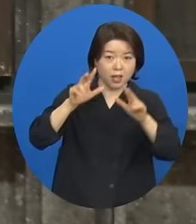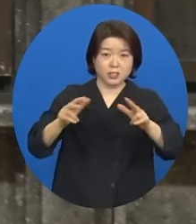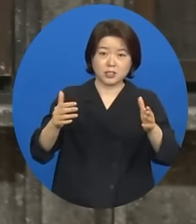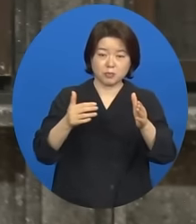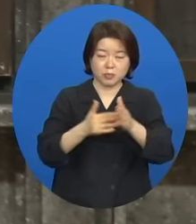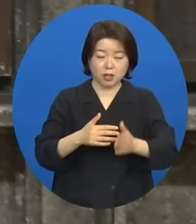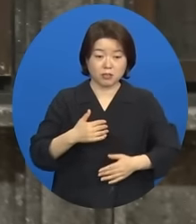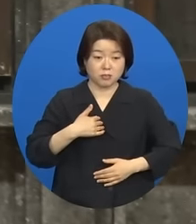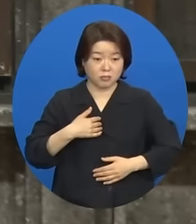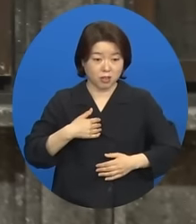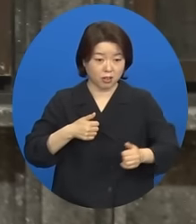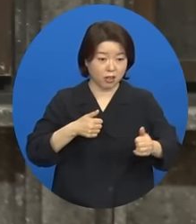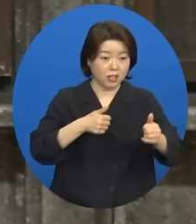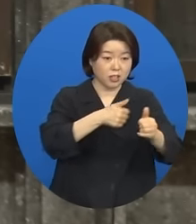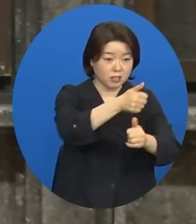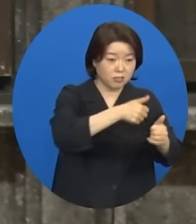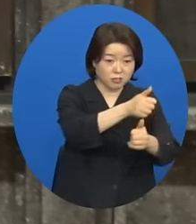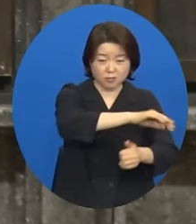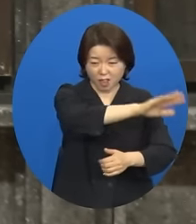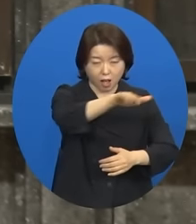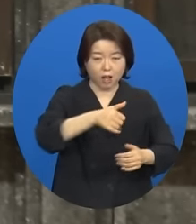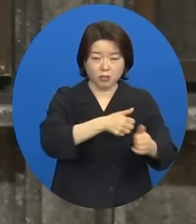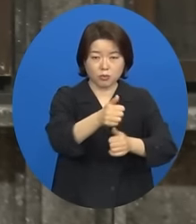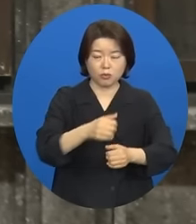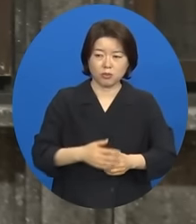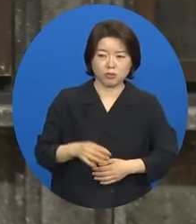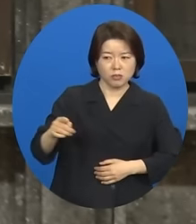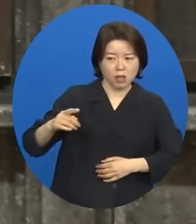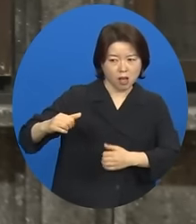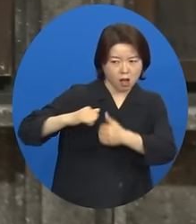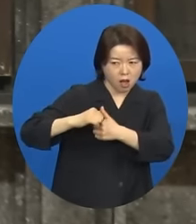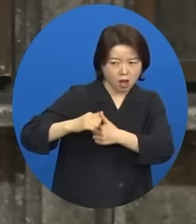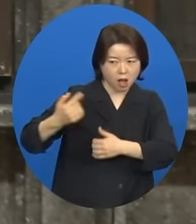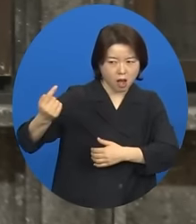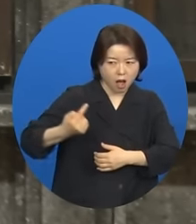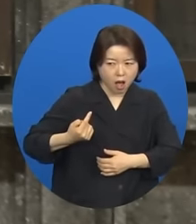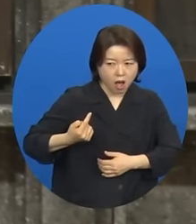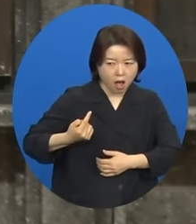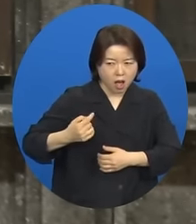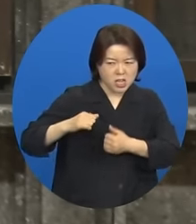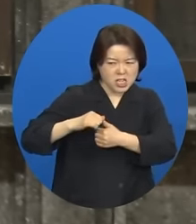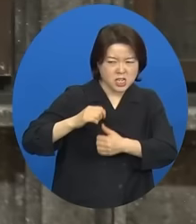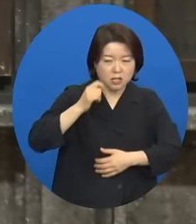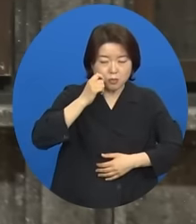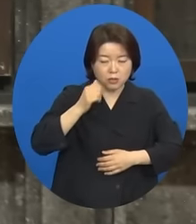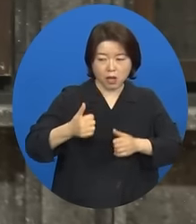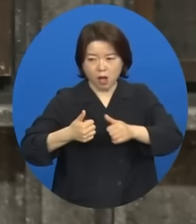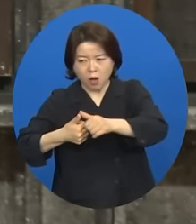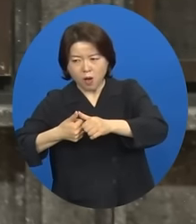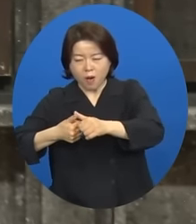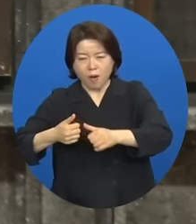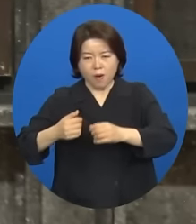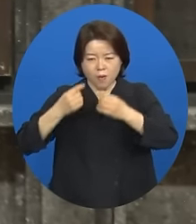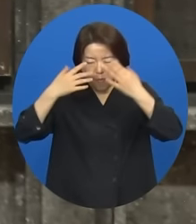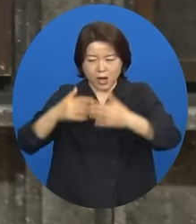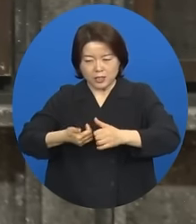자기를 당해낸 사람이 없었어요. 그 사람도 자기를 이길 수 없지만 자기도 이거 완전히 제압을 못하는